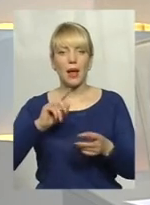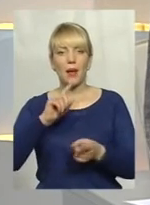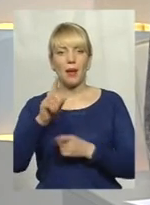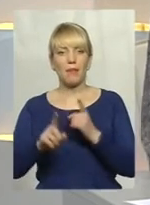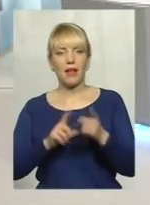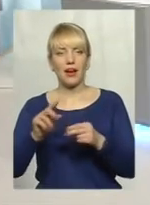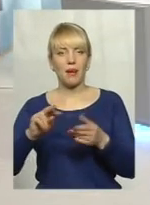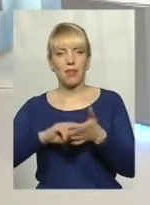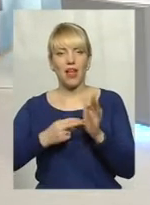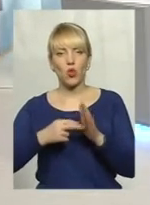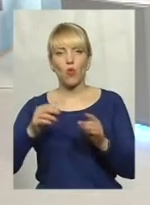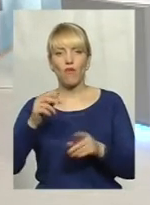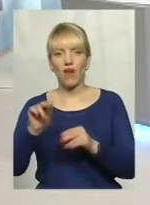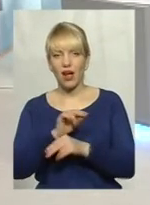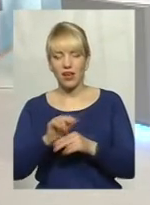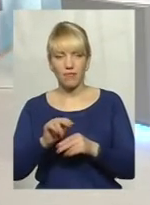далі.